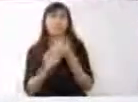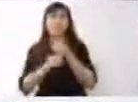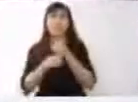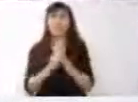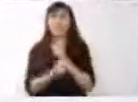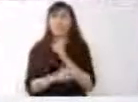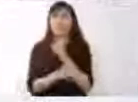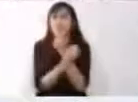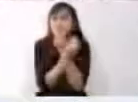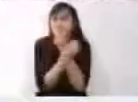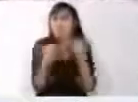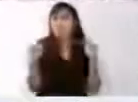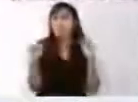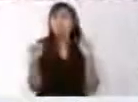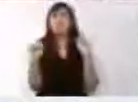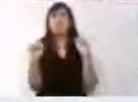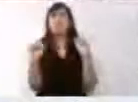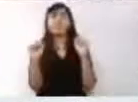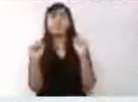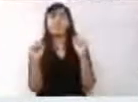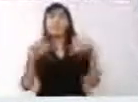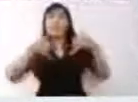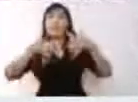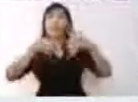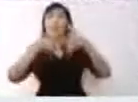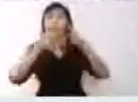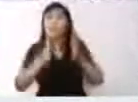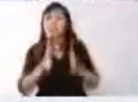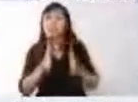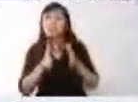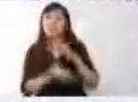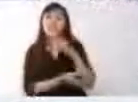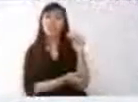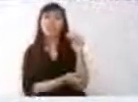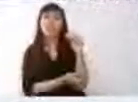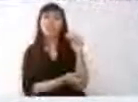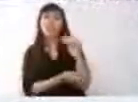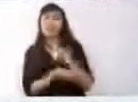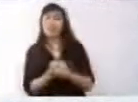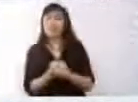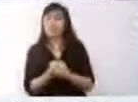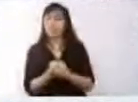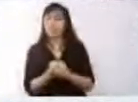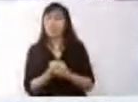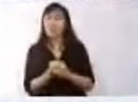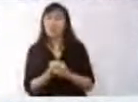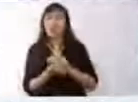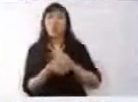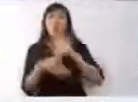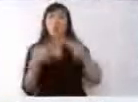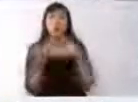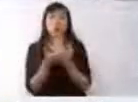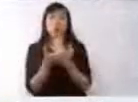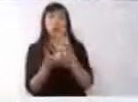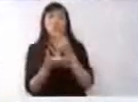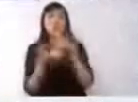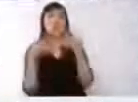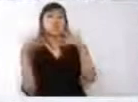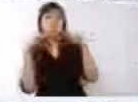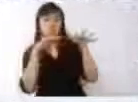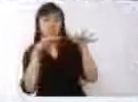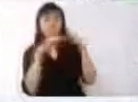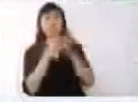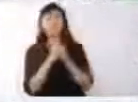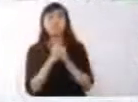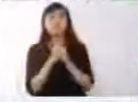po ma-maintain yung ating social distancing at paggamit po ng mga makabagong technology, gagaya po ng mga robots